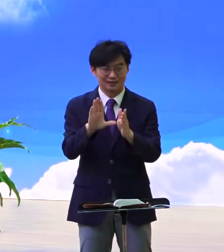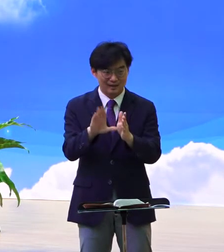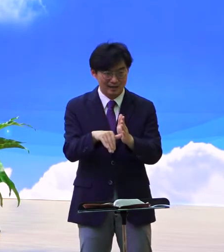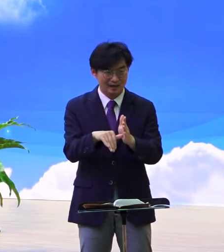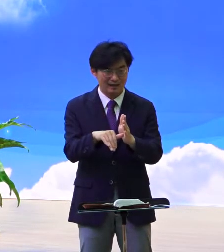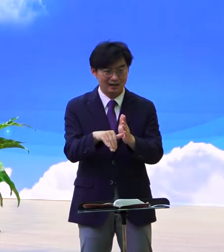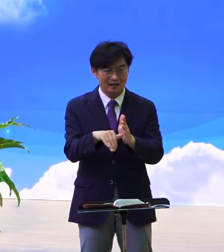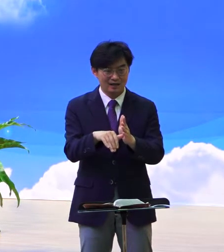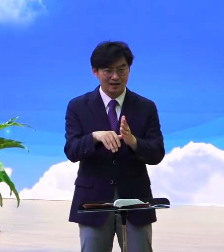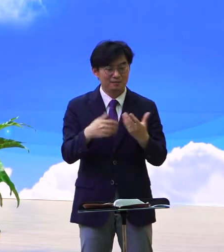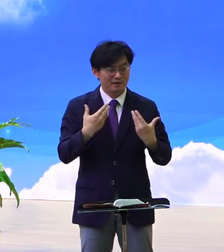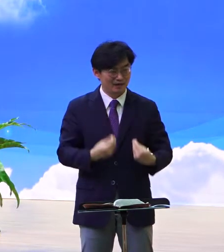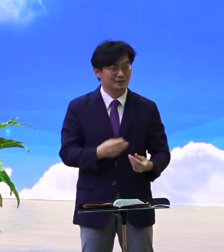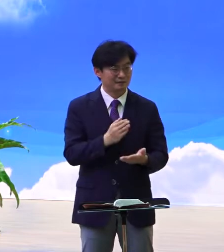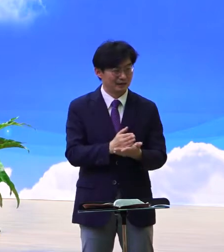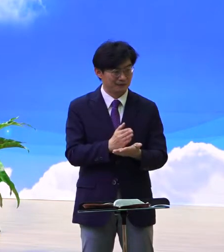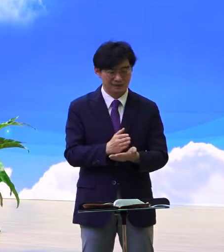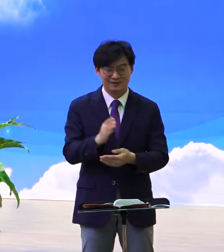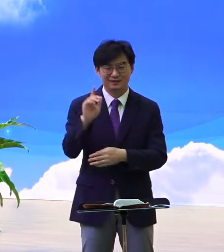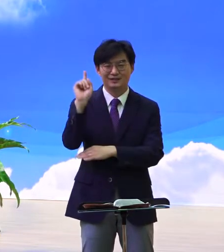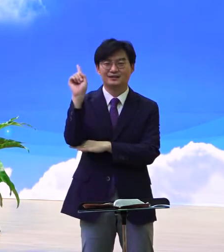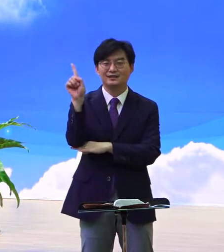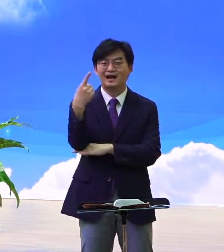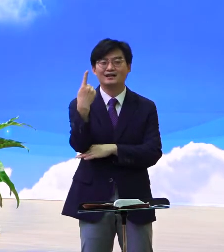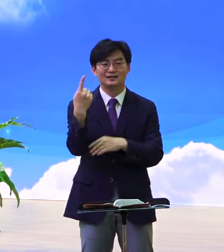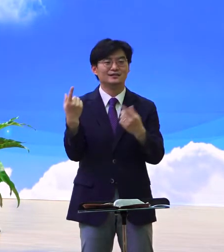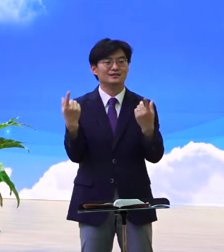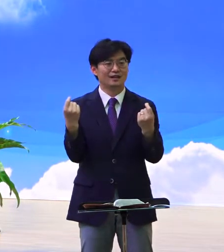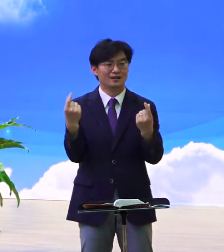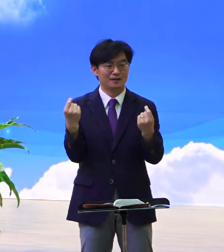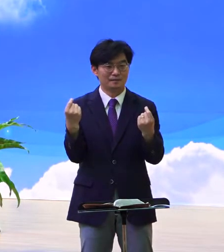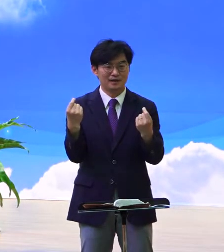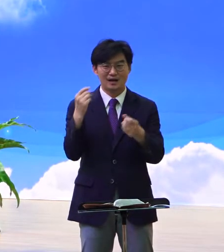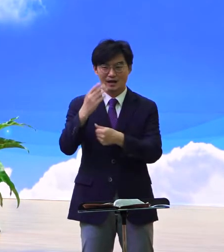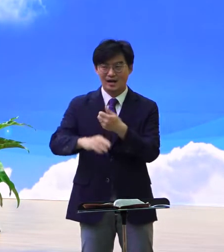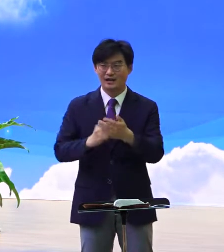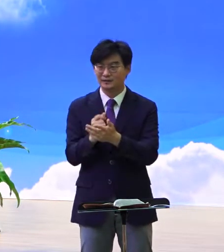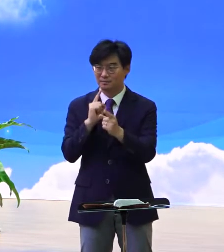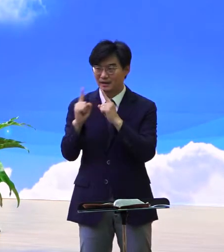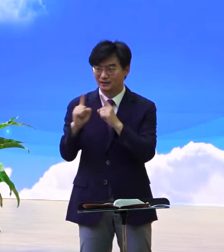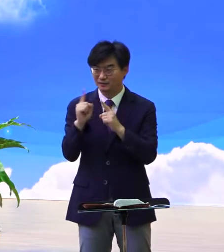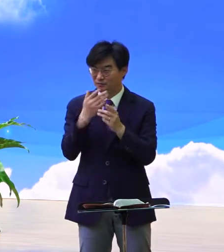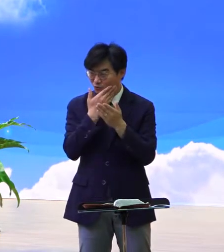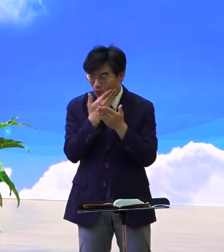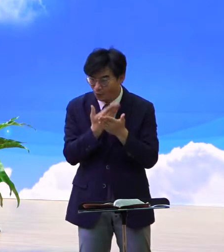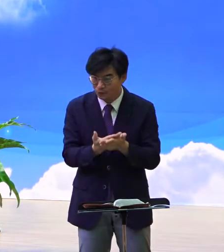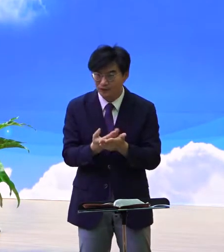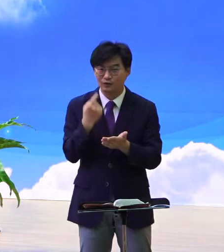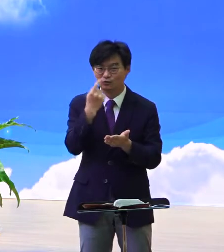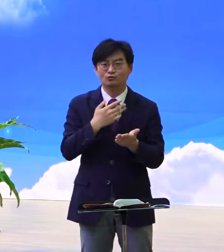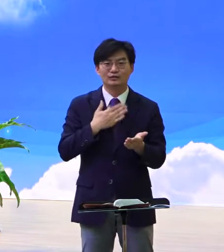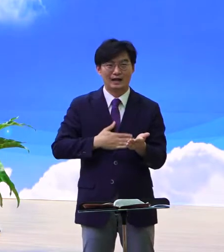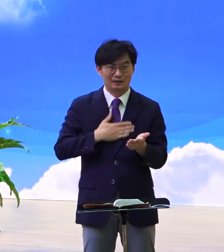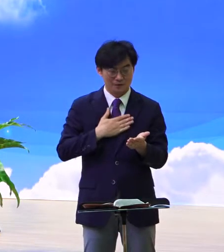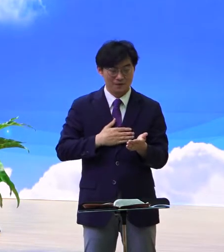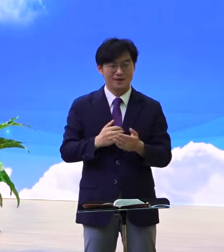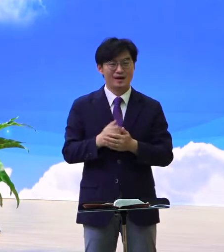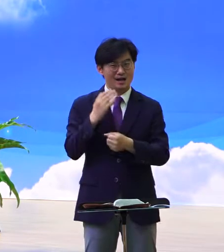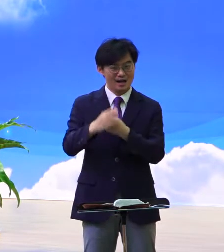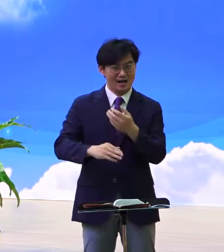다윗처럼 하나님의 말씀을 금보다 더 귀하게 여기고 사모하시면서 그리고